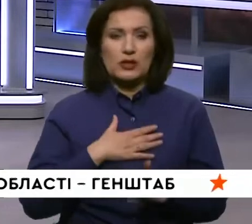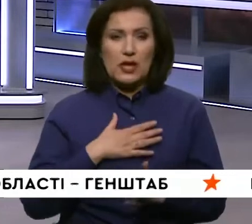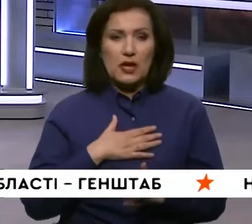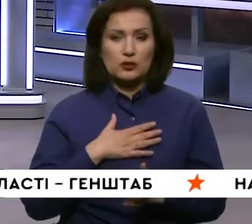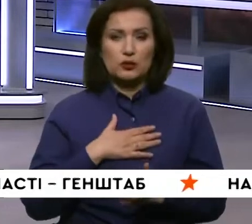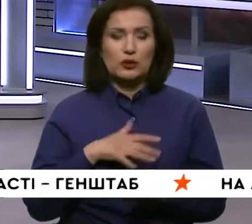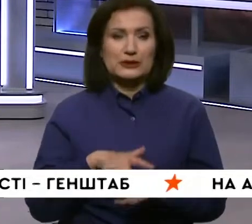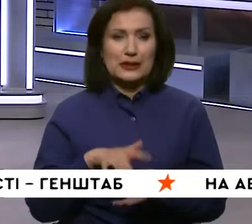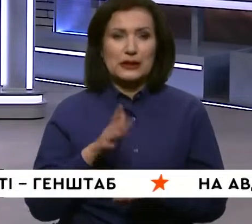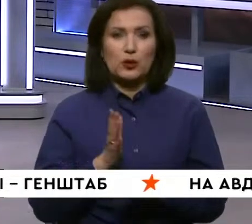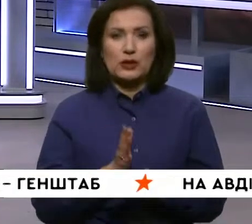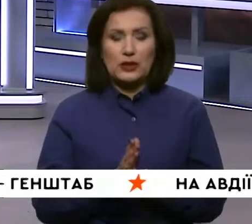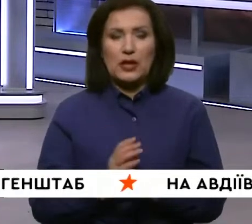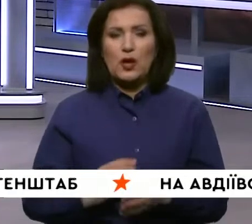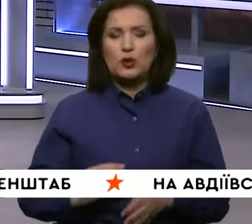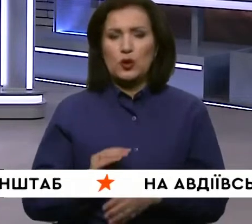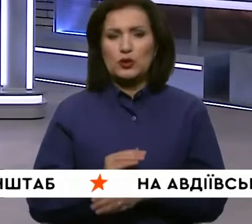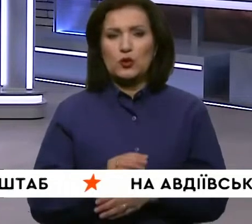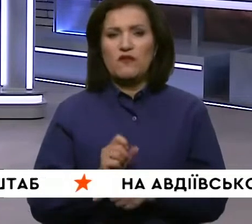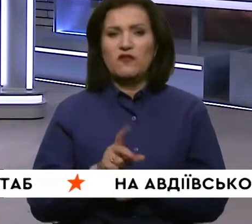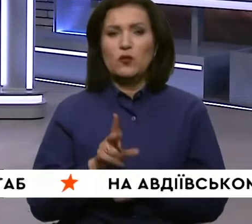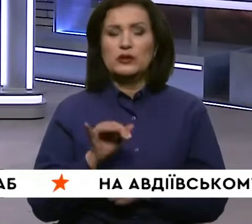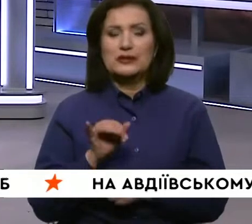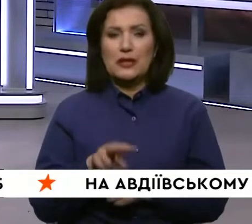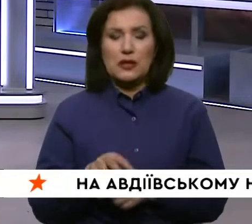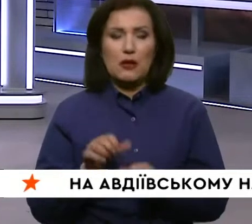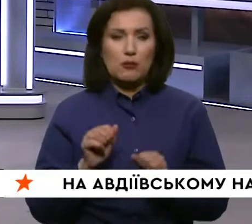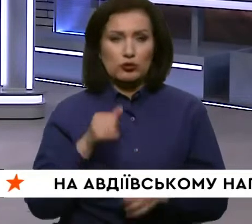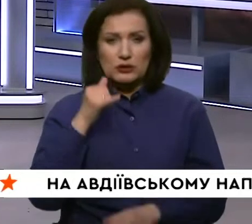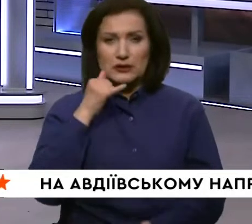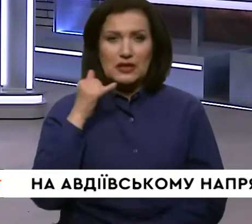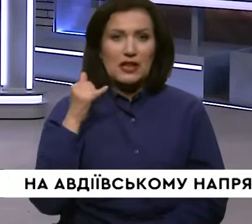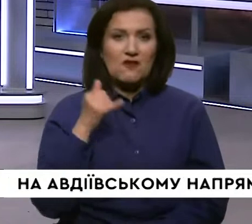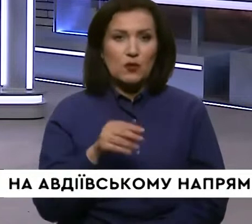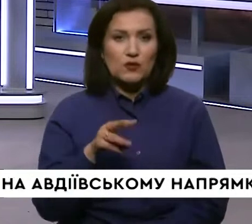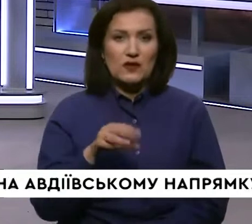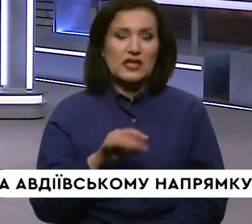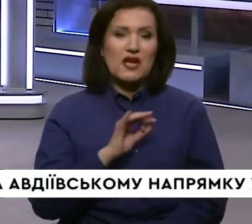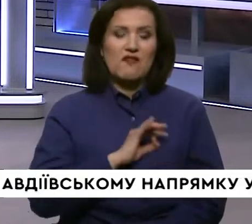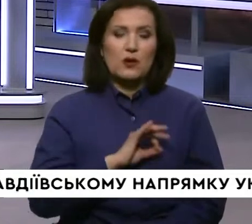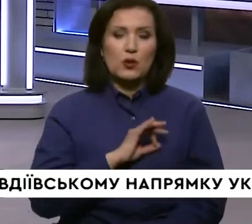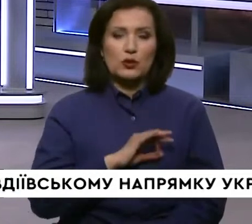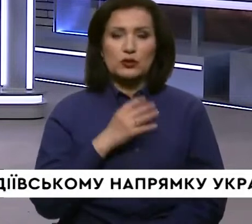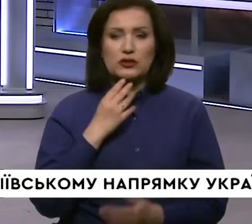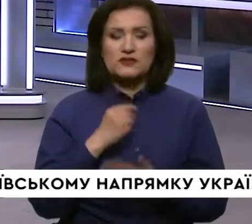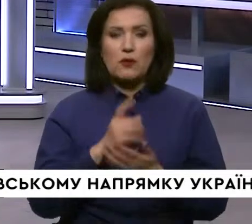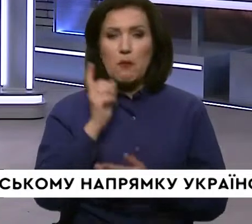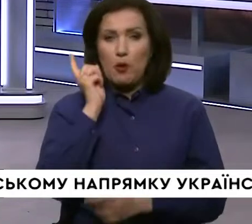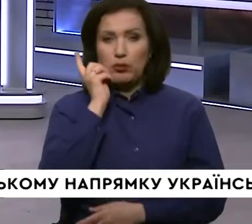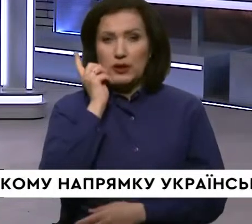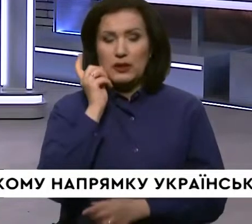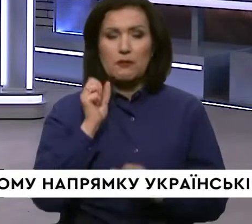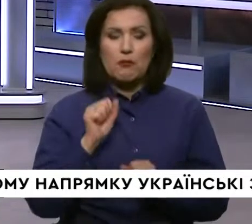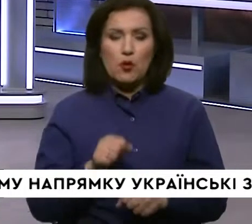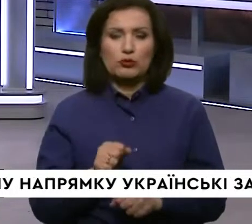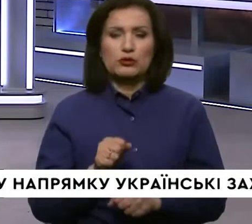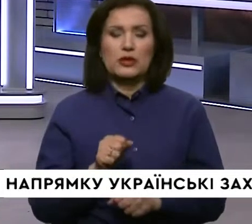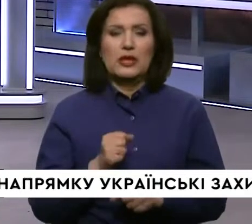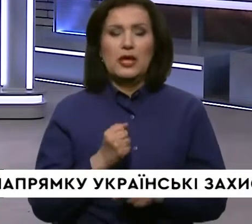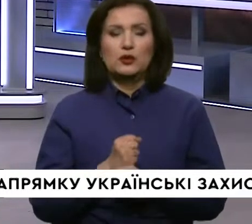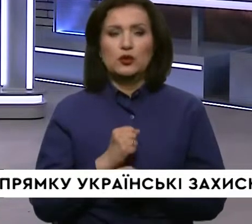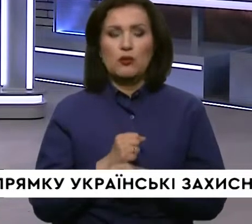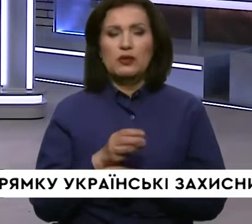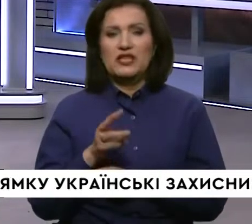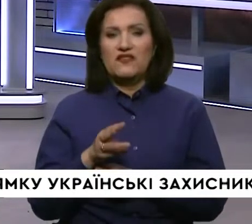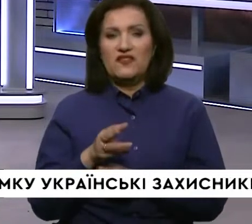нашого центру є додатковий функціонал. Можна зателефонувати, використовуючи свій мобільний телефон, можна